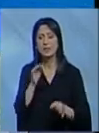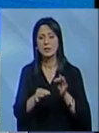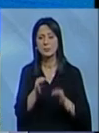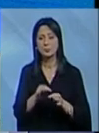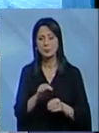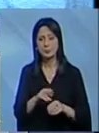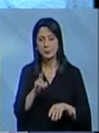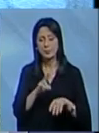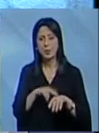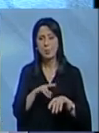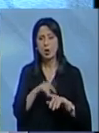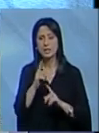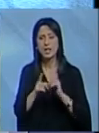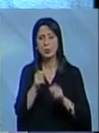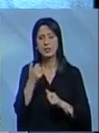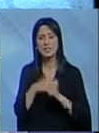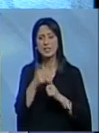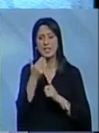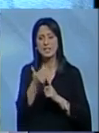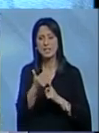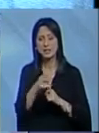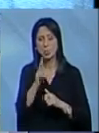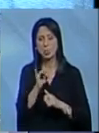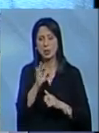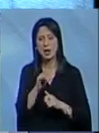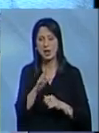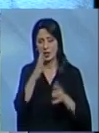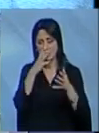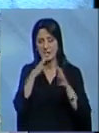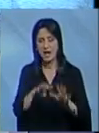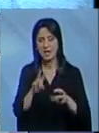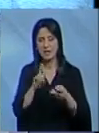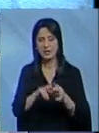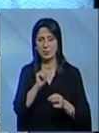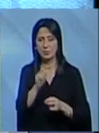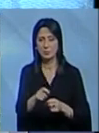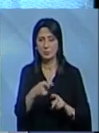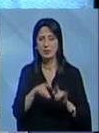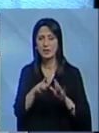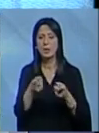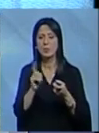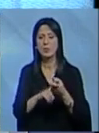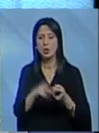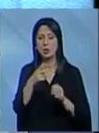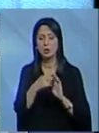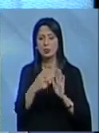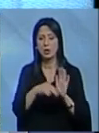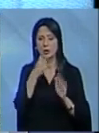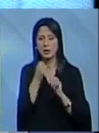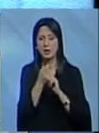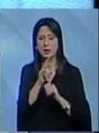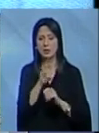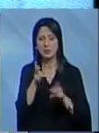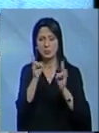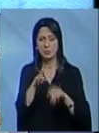სასამართლომ სამართალდამცავთა რეფორმირების ცენტრის ხელმძღვანელ ზვიადკუპრავას 9 თვით თავისუფლების აღკვეთა მიუსაჯამ. საქმე ეხება 2018 წლის 11